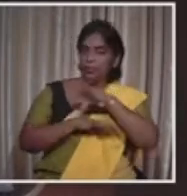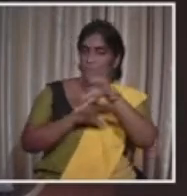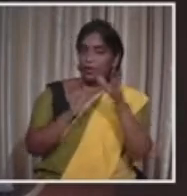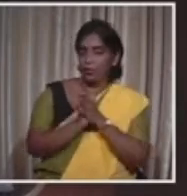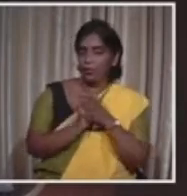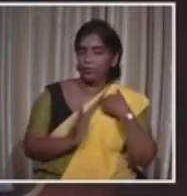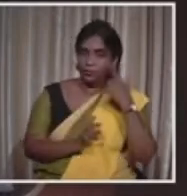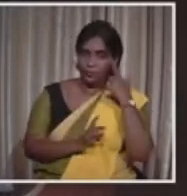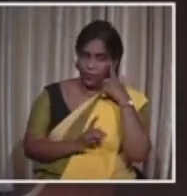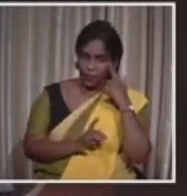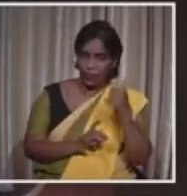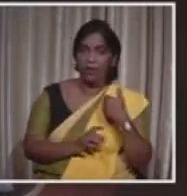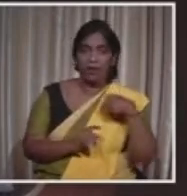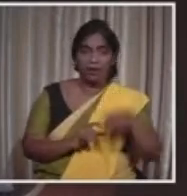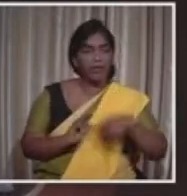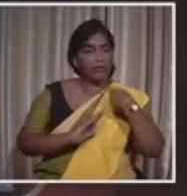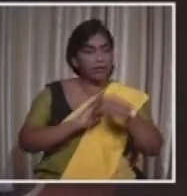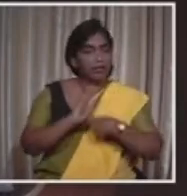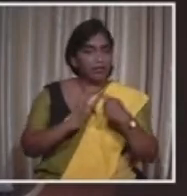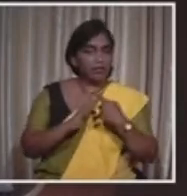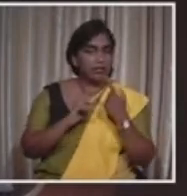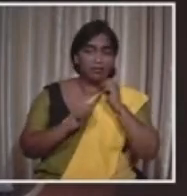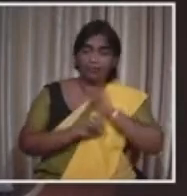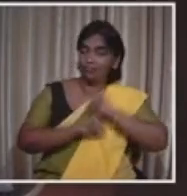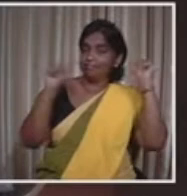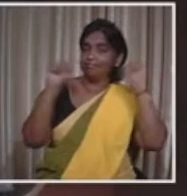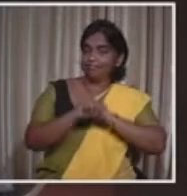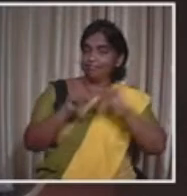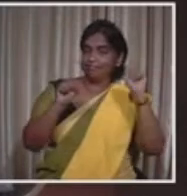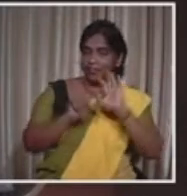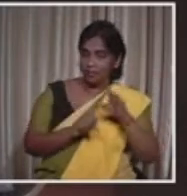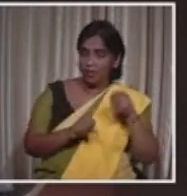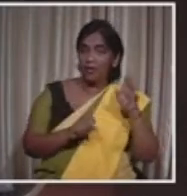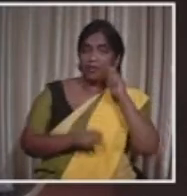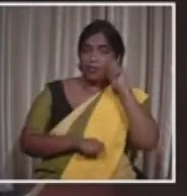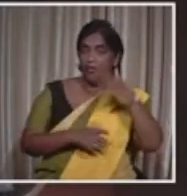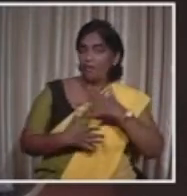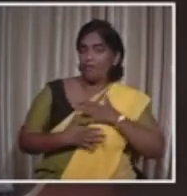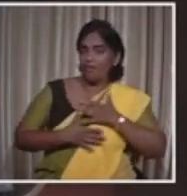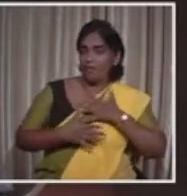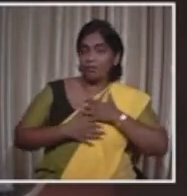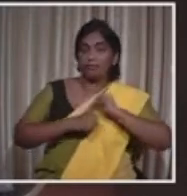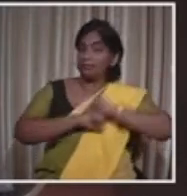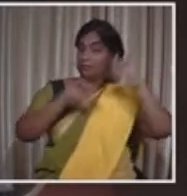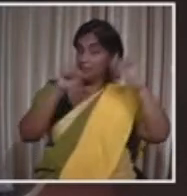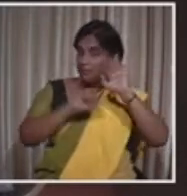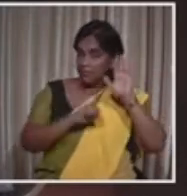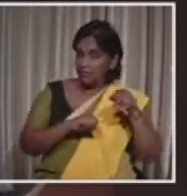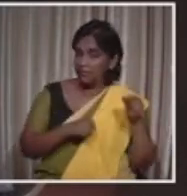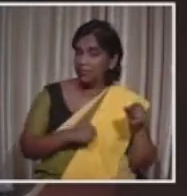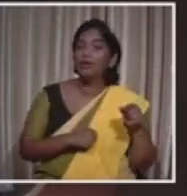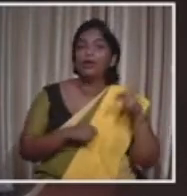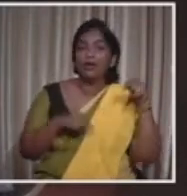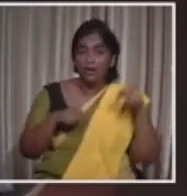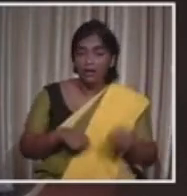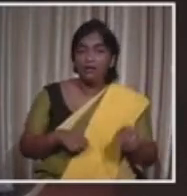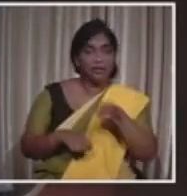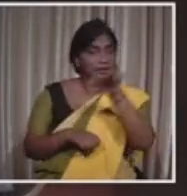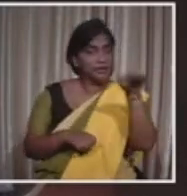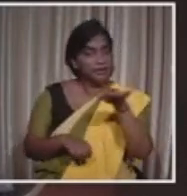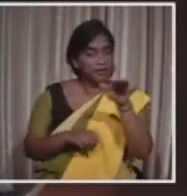දන්නවා අද රටේ ජන අර්ගලයක් තිබෙනවා ජන හඬක් නිර්මාණය වෙලා තිබෙනවා අද